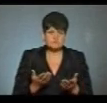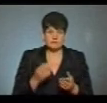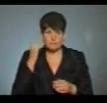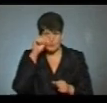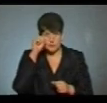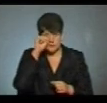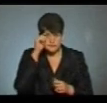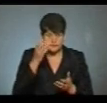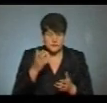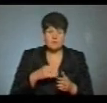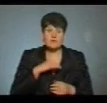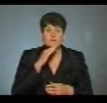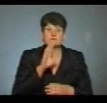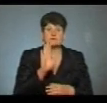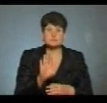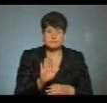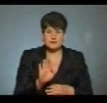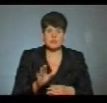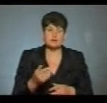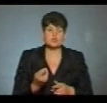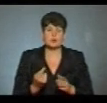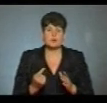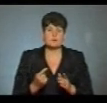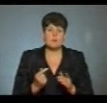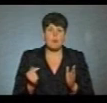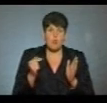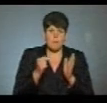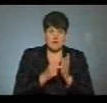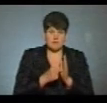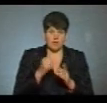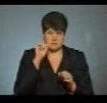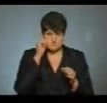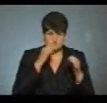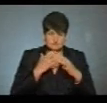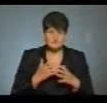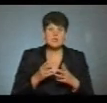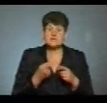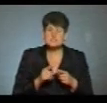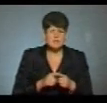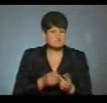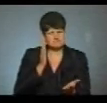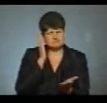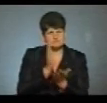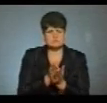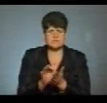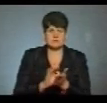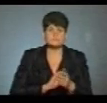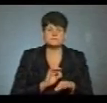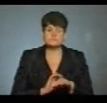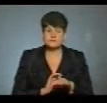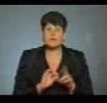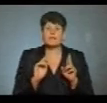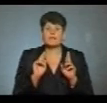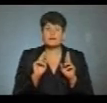очі. Того достатньо. Якщо вірус попаде на сльозові оболонки, оце для нього вже прямий шлях до мети. Як тоді